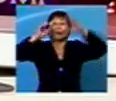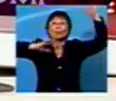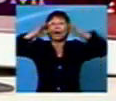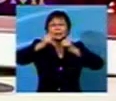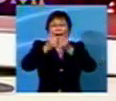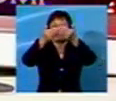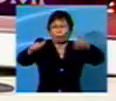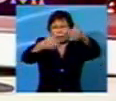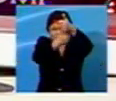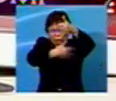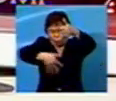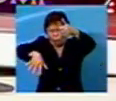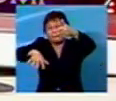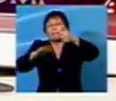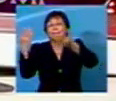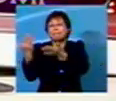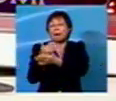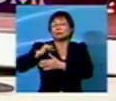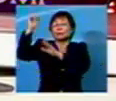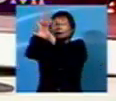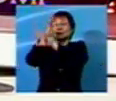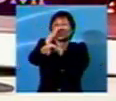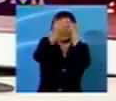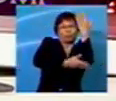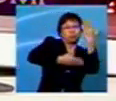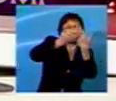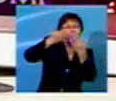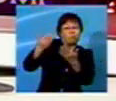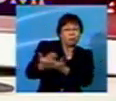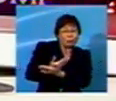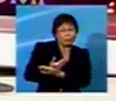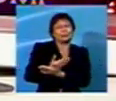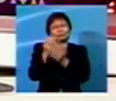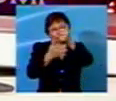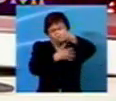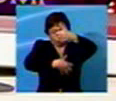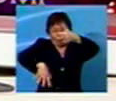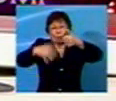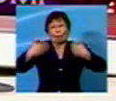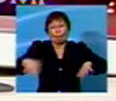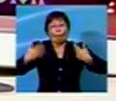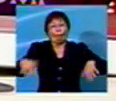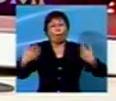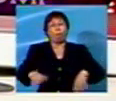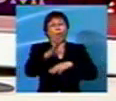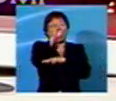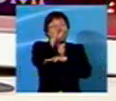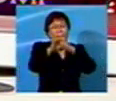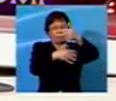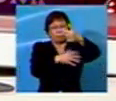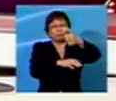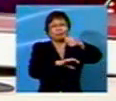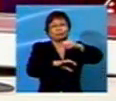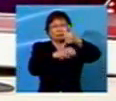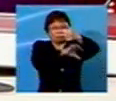dengan membuka cawangan baru di Sabah Sarawak serta semenanjung Malaysia ia berikutan sambutan menggalakkan terhadap lapan outlet sedia